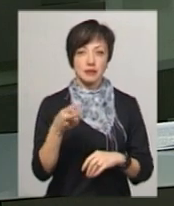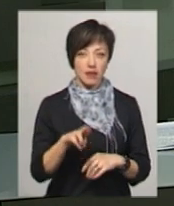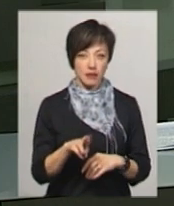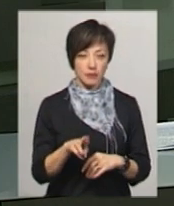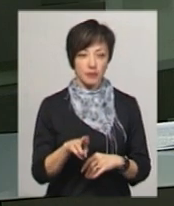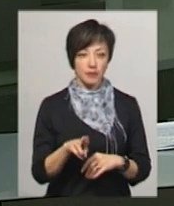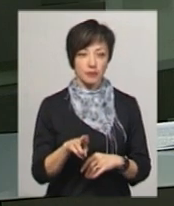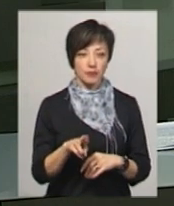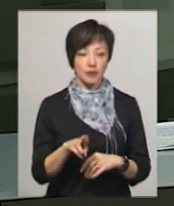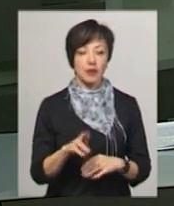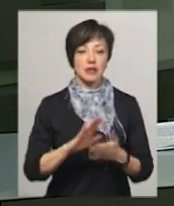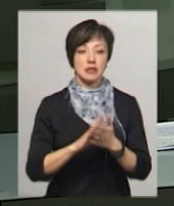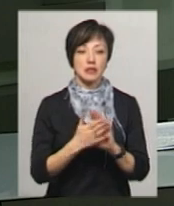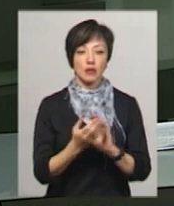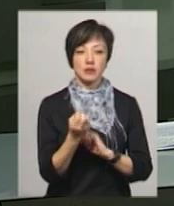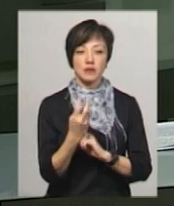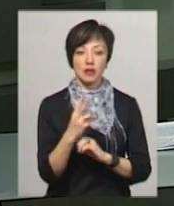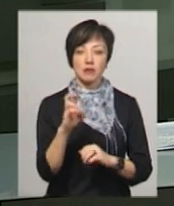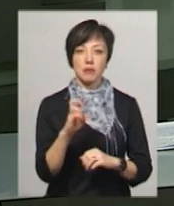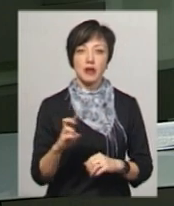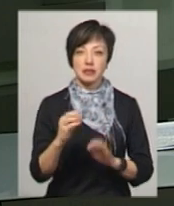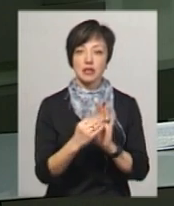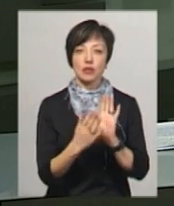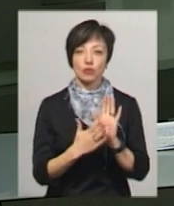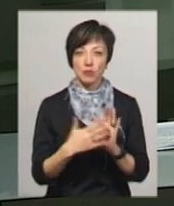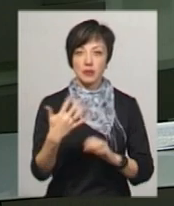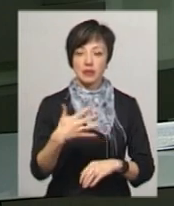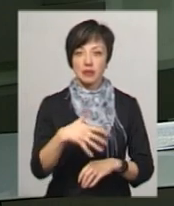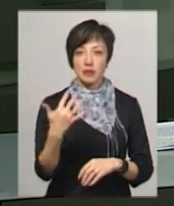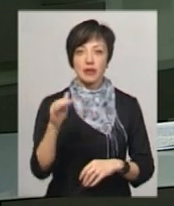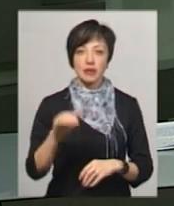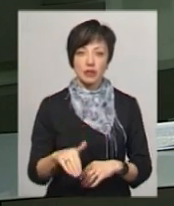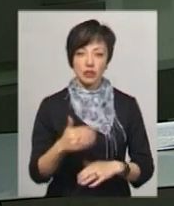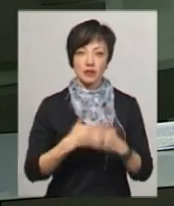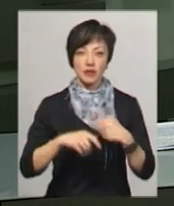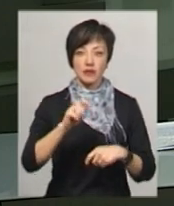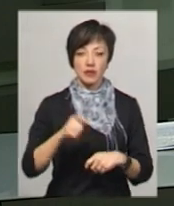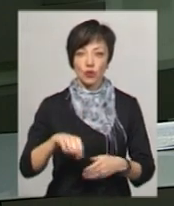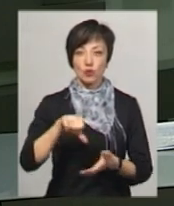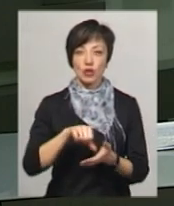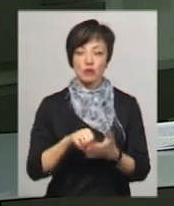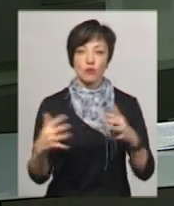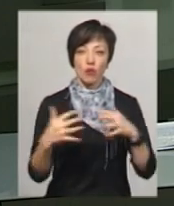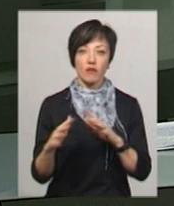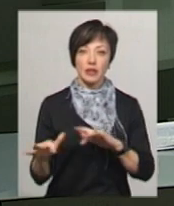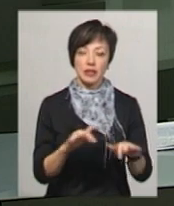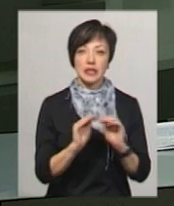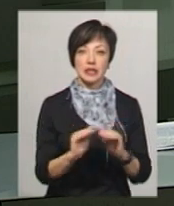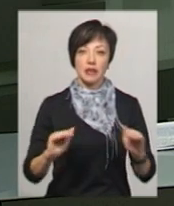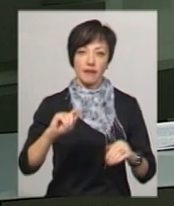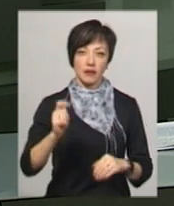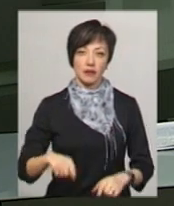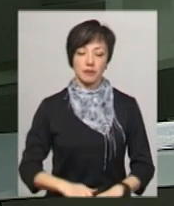Слов'яна Воронецького, станом на 12 березня зареєстровано 55 тисяч інвалідів війни, учасників бойових дій та дітей